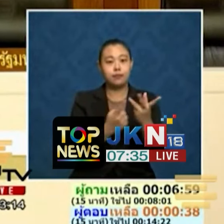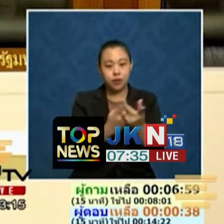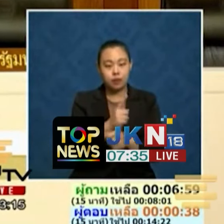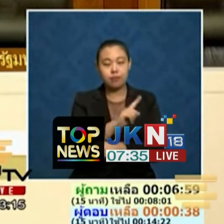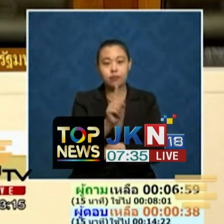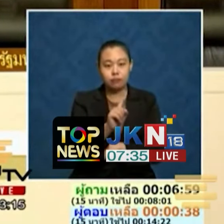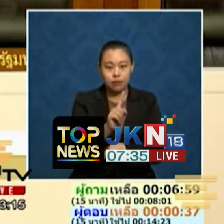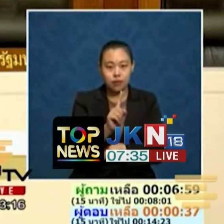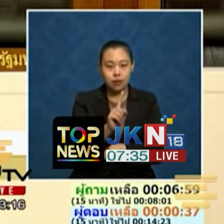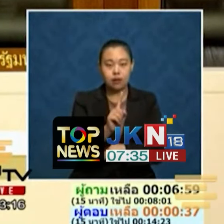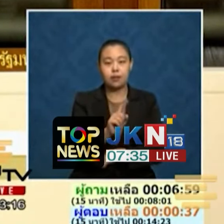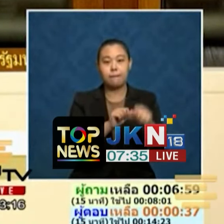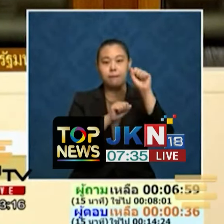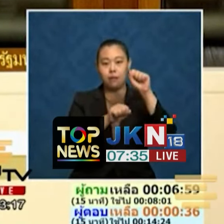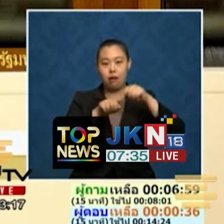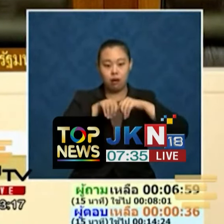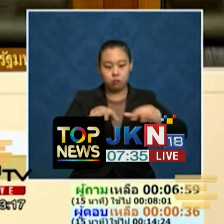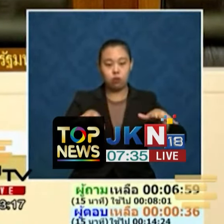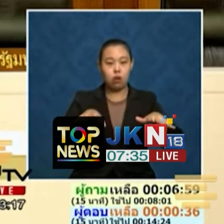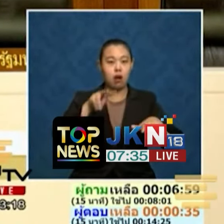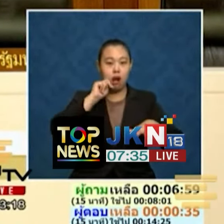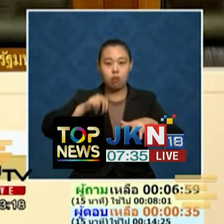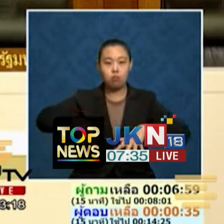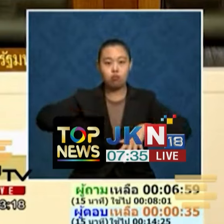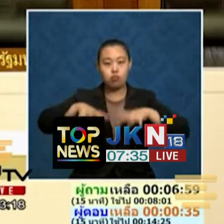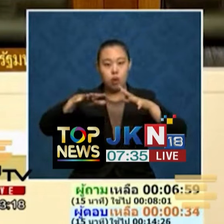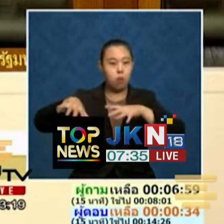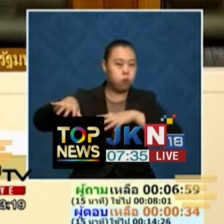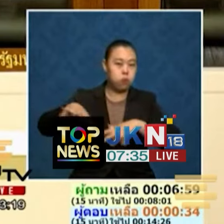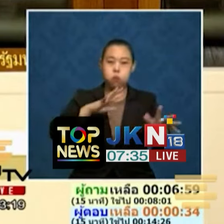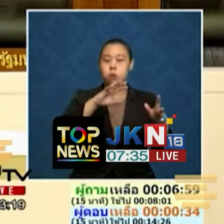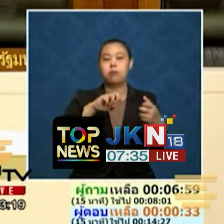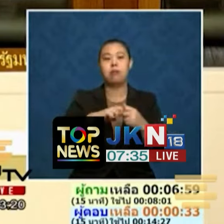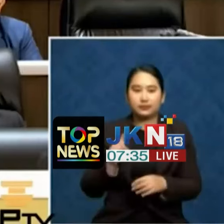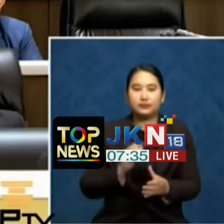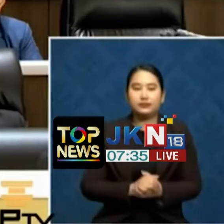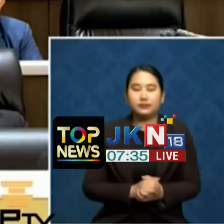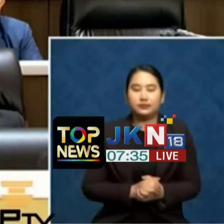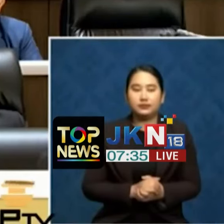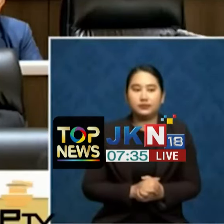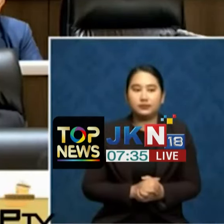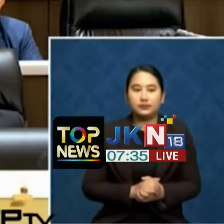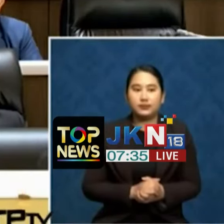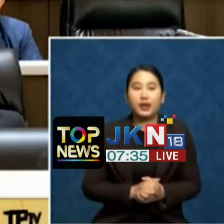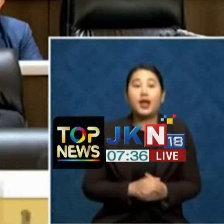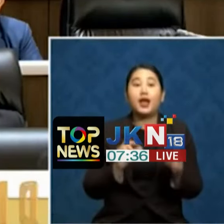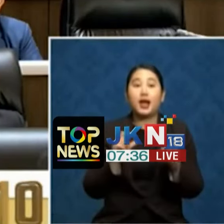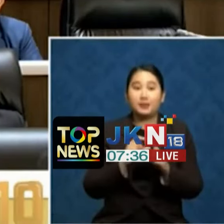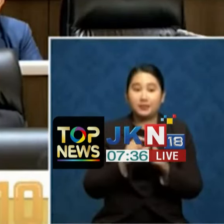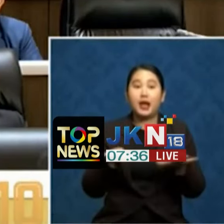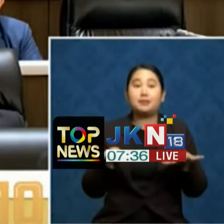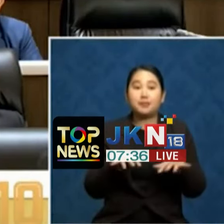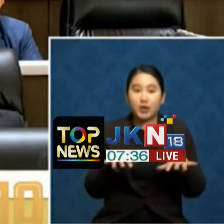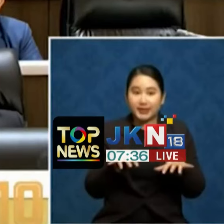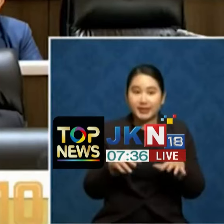มหาดไทยจากพรรคเพื่อไทยนะคือโต้กลับเลยนะนะเพราะว่าทางพรรคฝ่ายค้านเนี่ยนะก็ตั้งคำถามเรื่องการ